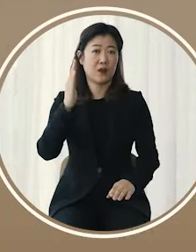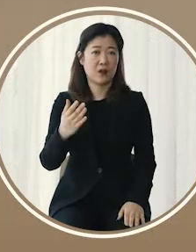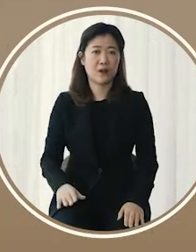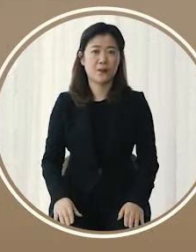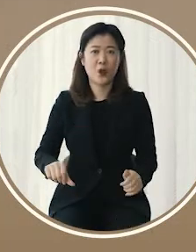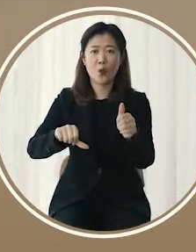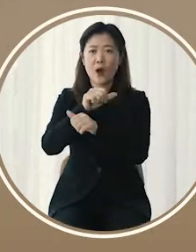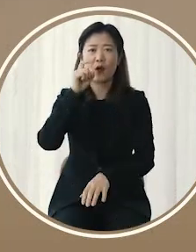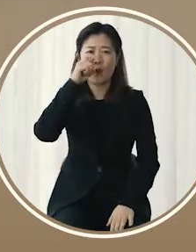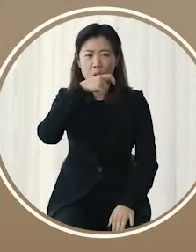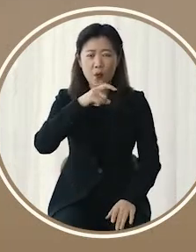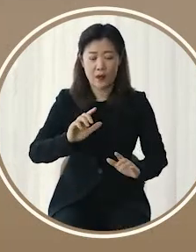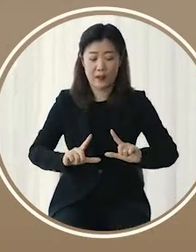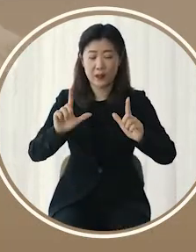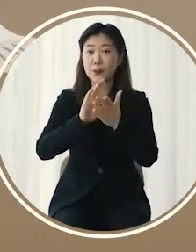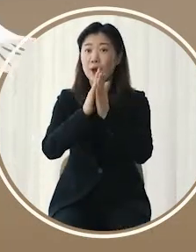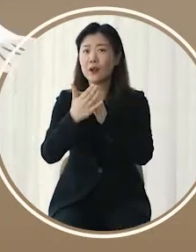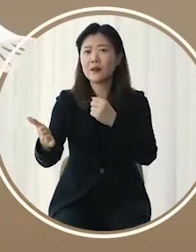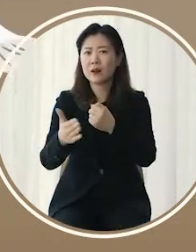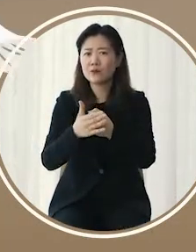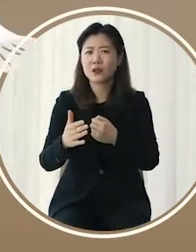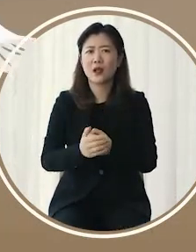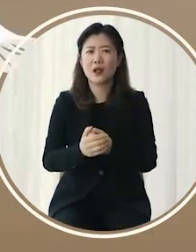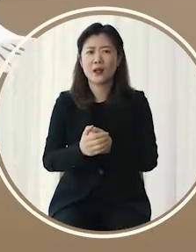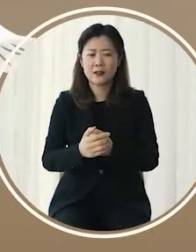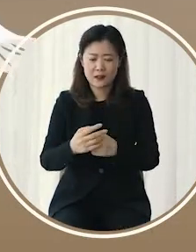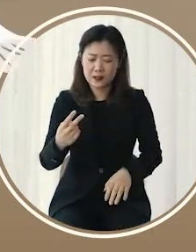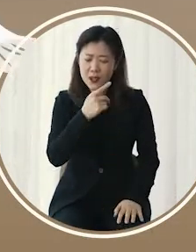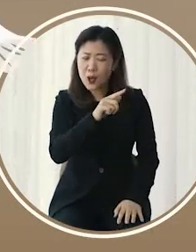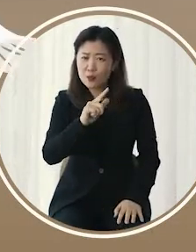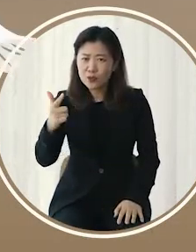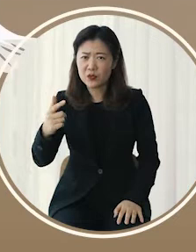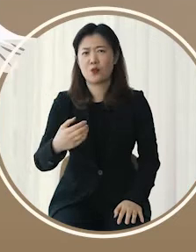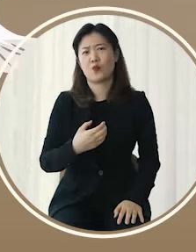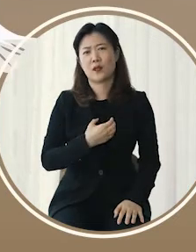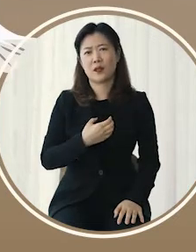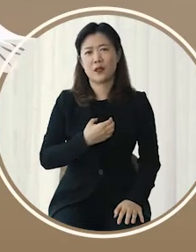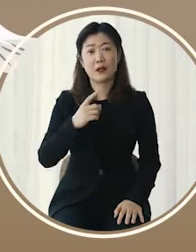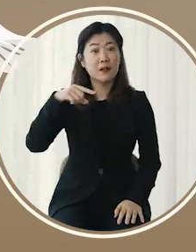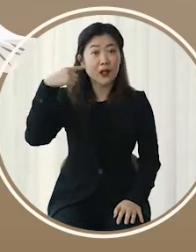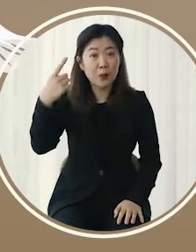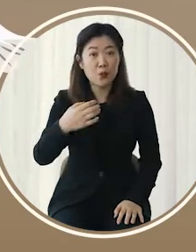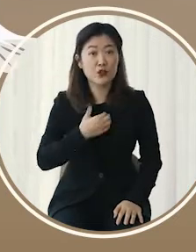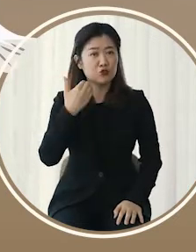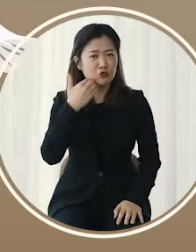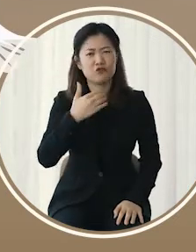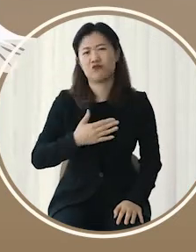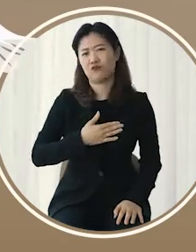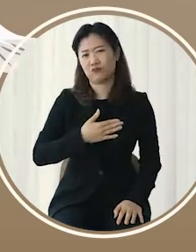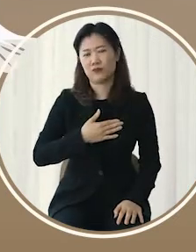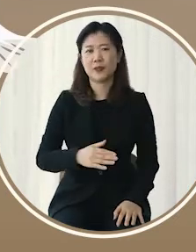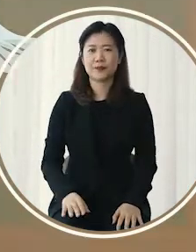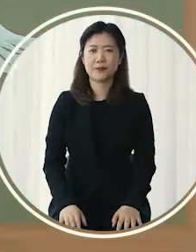환경오염, 기후변화 등과 같은 환경 문제로 인한 생물 다양성의 위기. 다음 차례는 우리가 될 수도